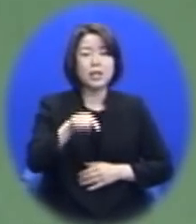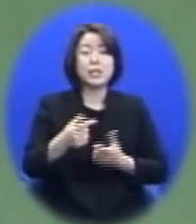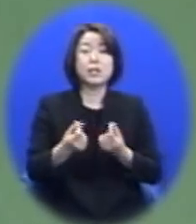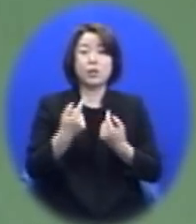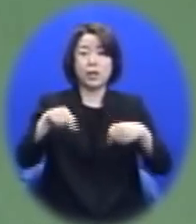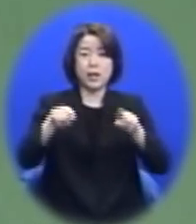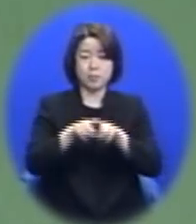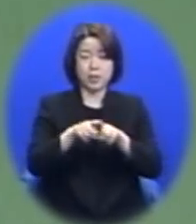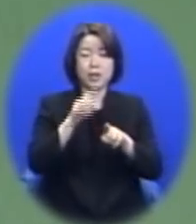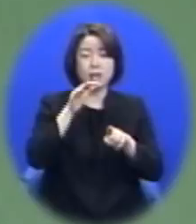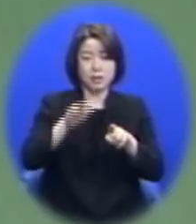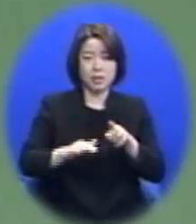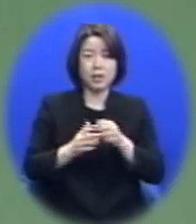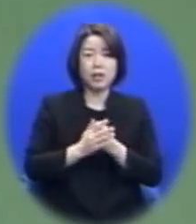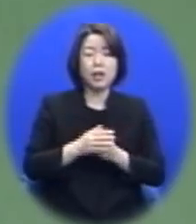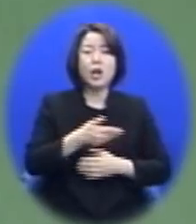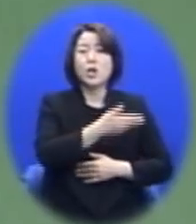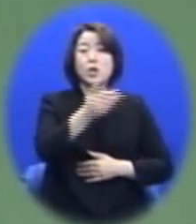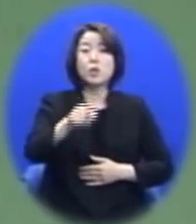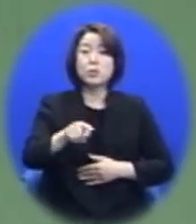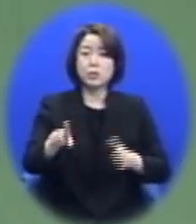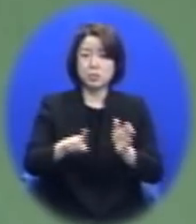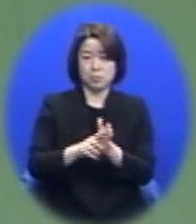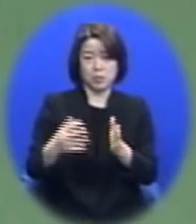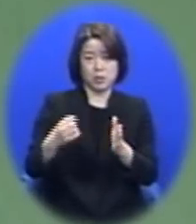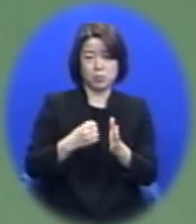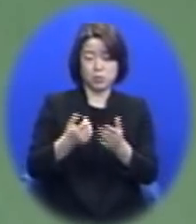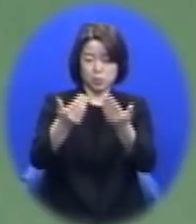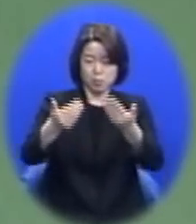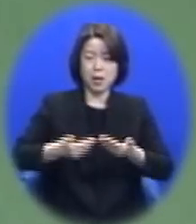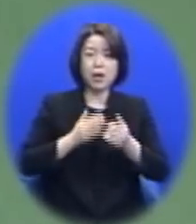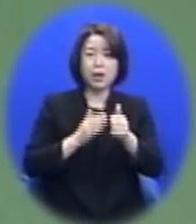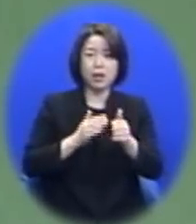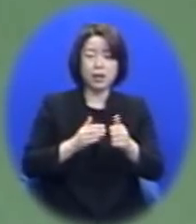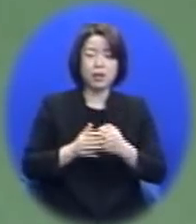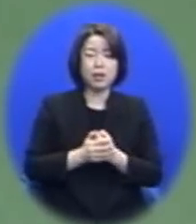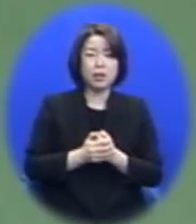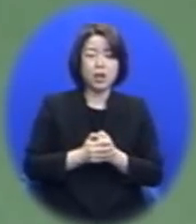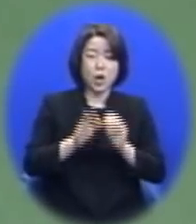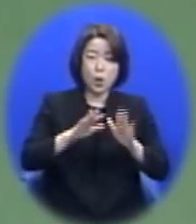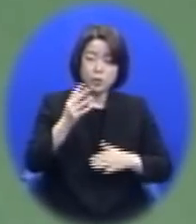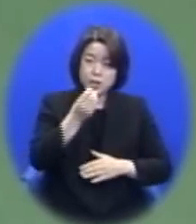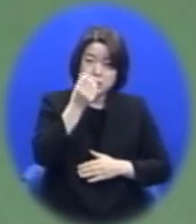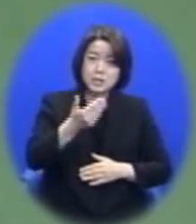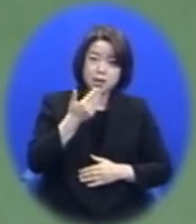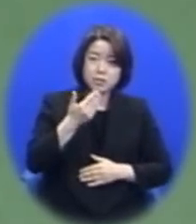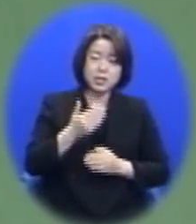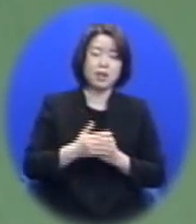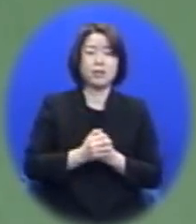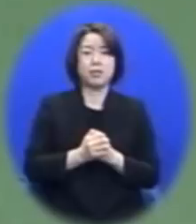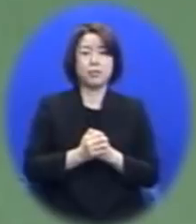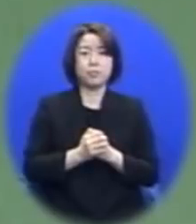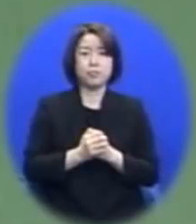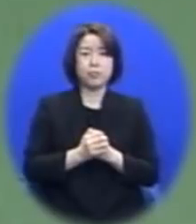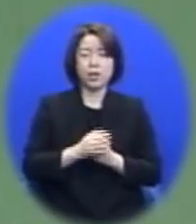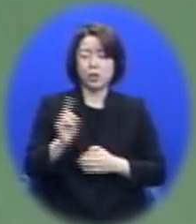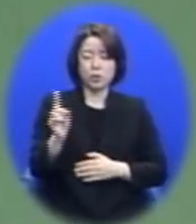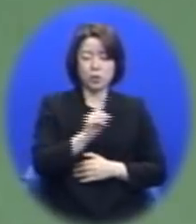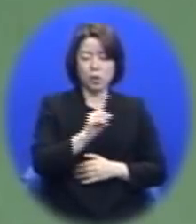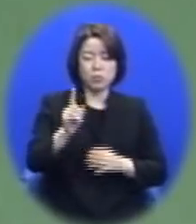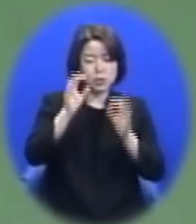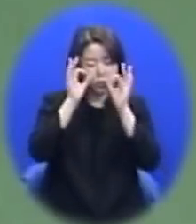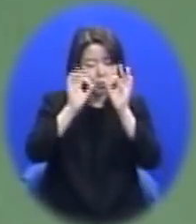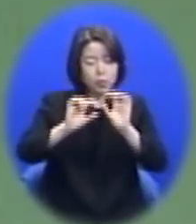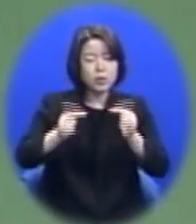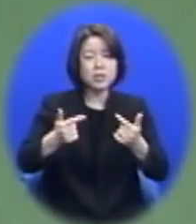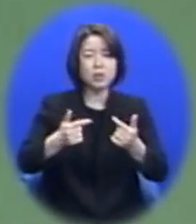함께한다. 여러분이 그것을 믿음으로 받아들이세요. 오늘 이 성찬은 도무지 보이지도